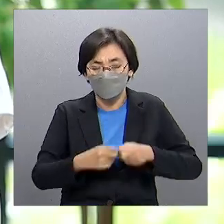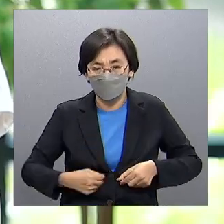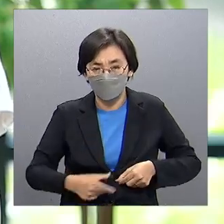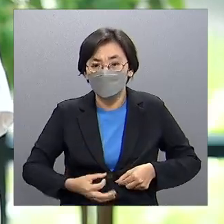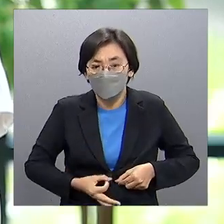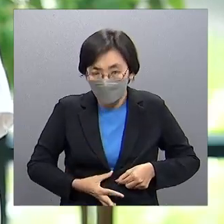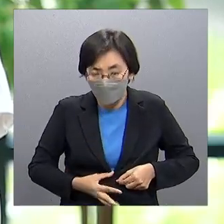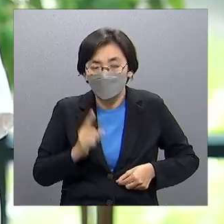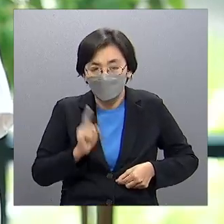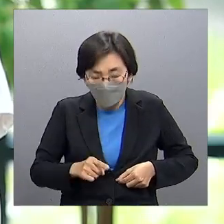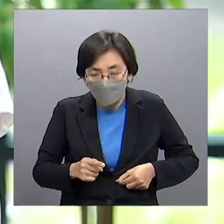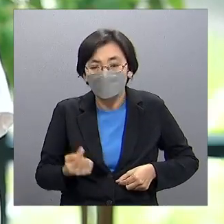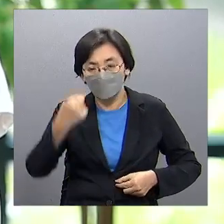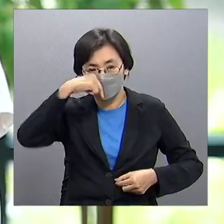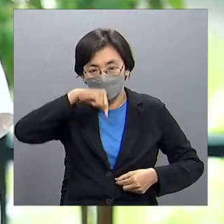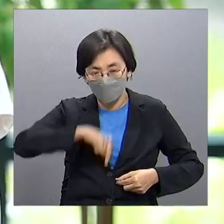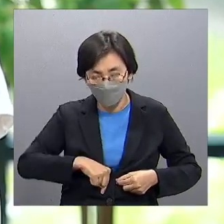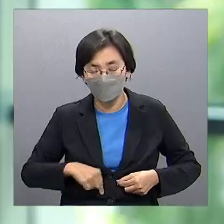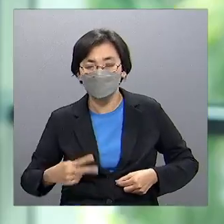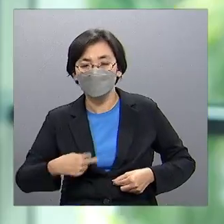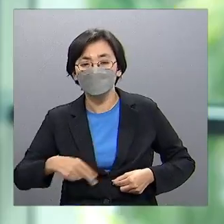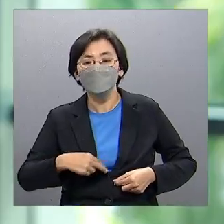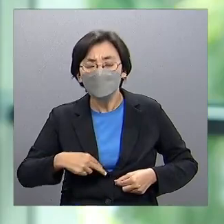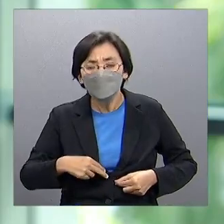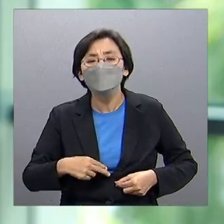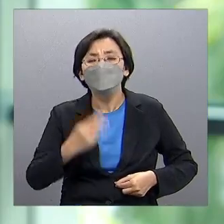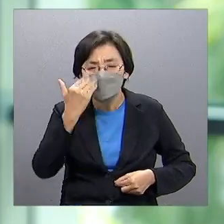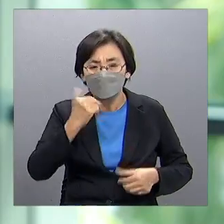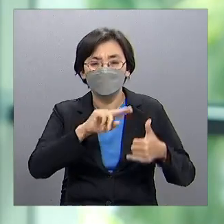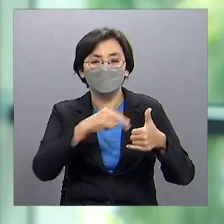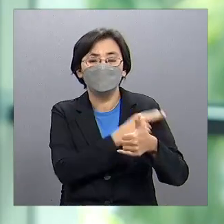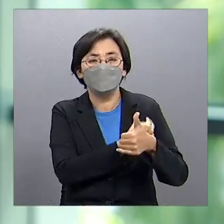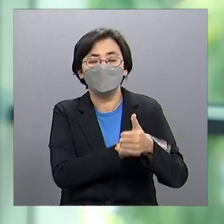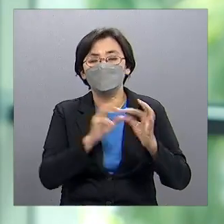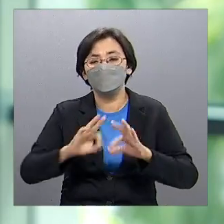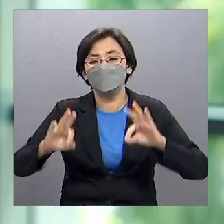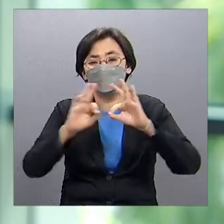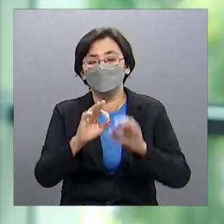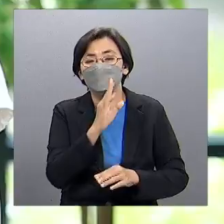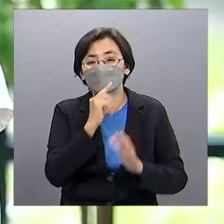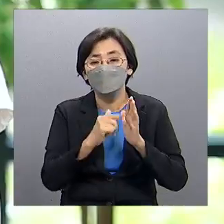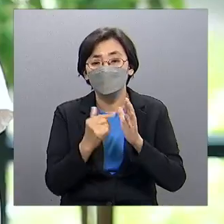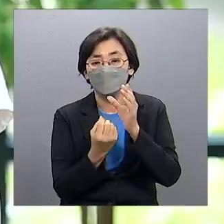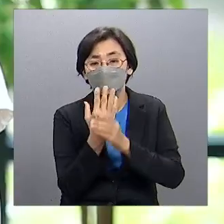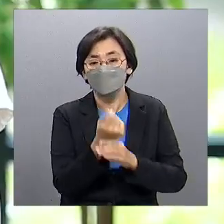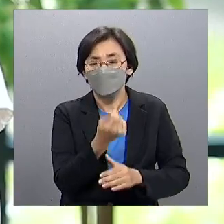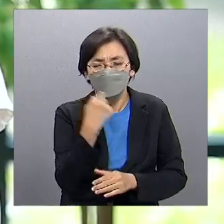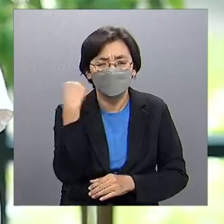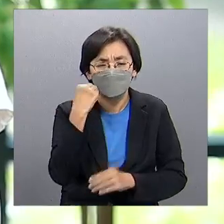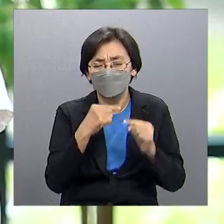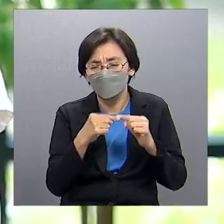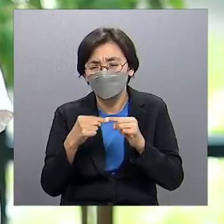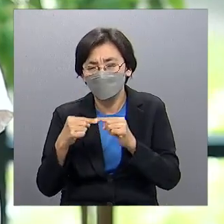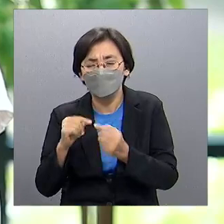างเงี้ยคนไข้จะได้ไม่เสียประโยชน์ในการรักษานะครับ ถ้าใช้เป็นแบบระยะเวลานานๆจะส่งผลยังไงกับสุขภาพของเราบ้าง ครับยาสมุนไพรเนี่ยจริ